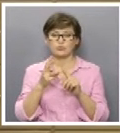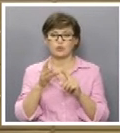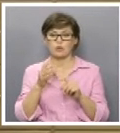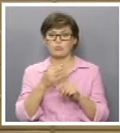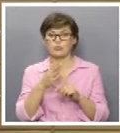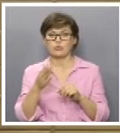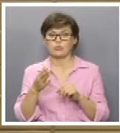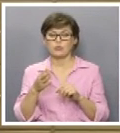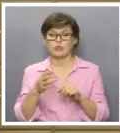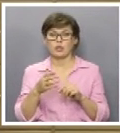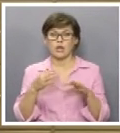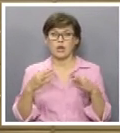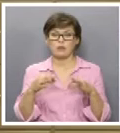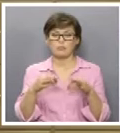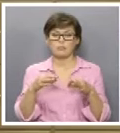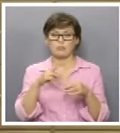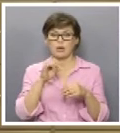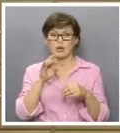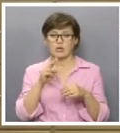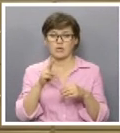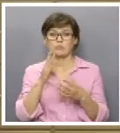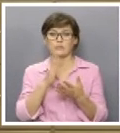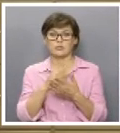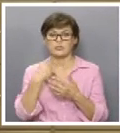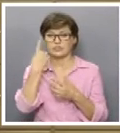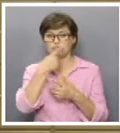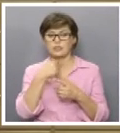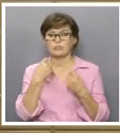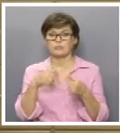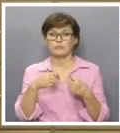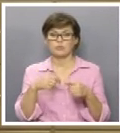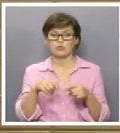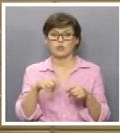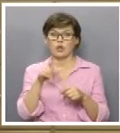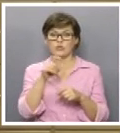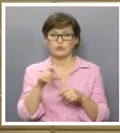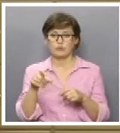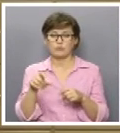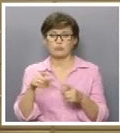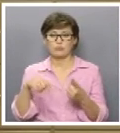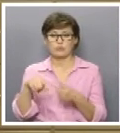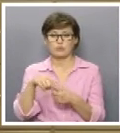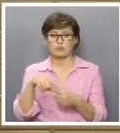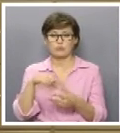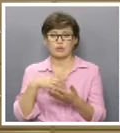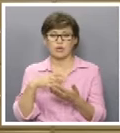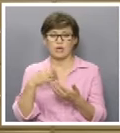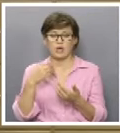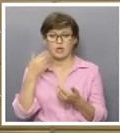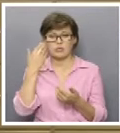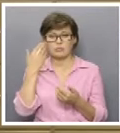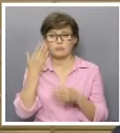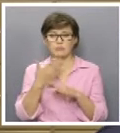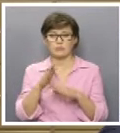ол автомобильдік паркі бар жеке кәсіпкерлік субъектілері. Осылардың әр қайсына арналған жеңілдетілген